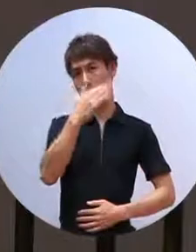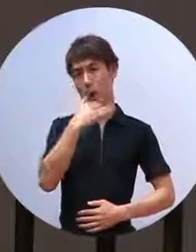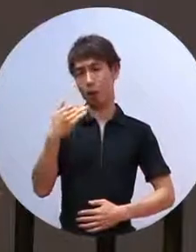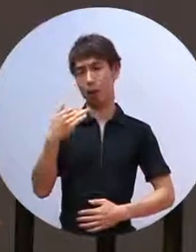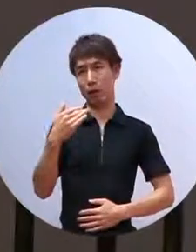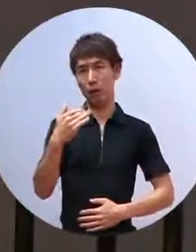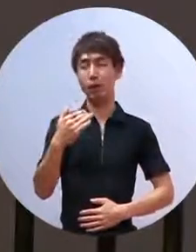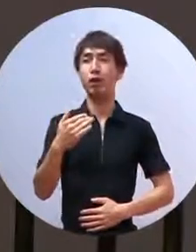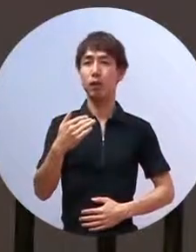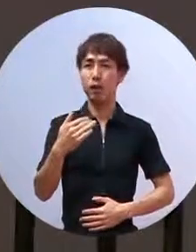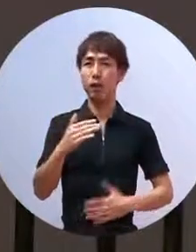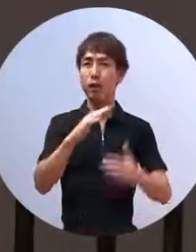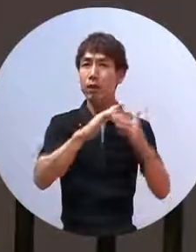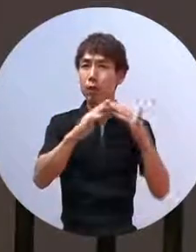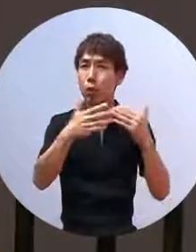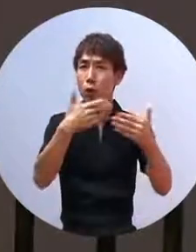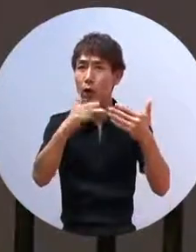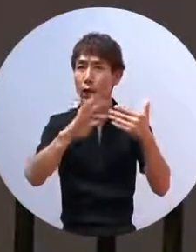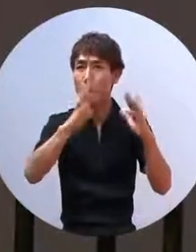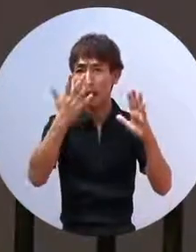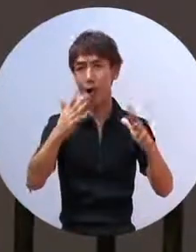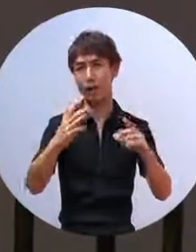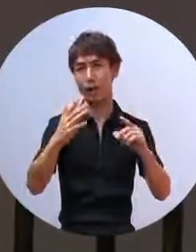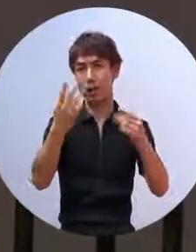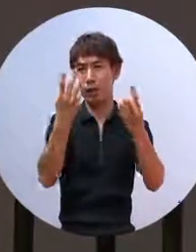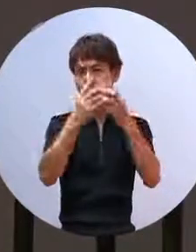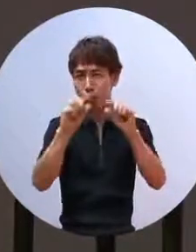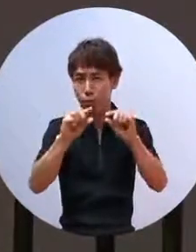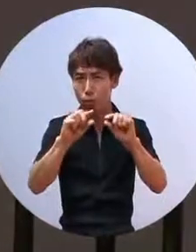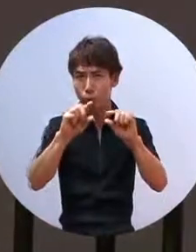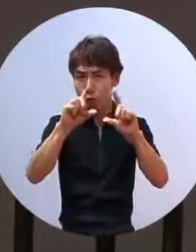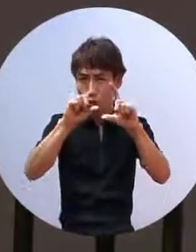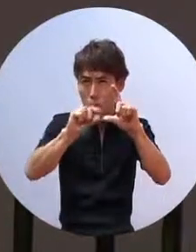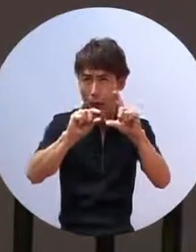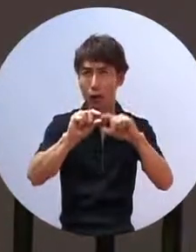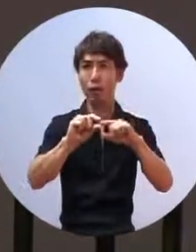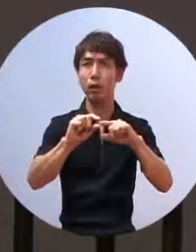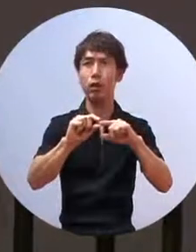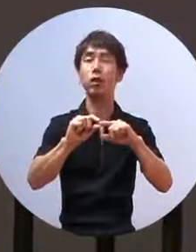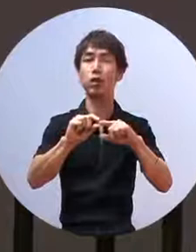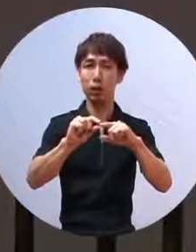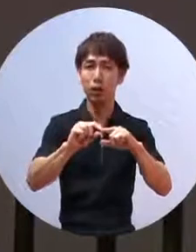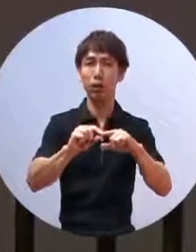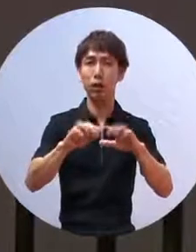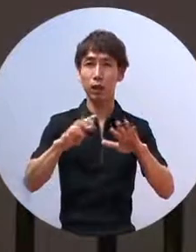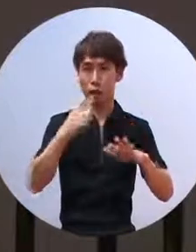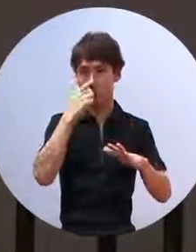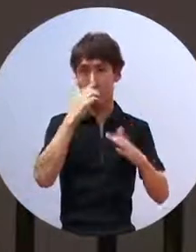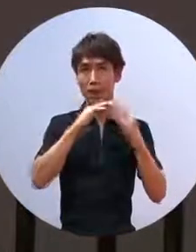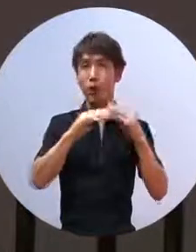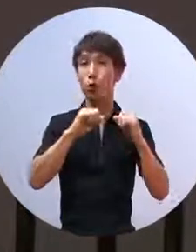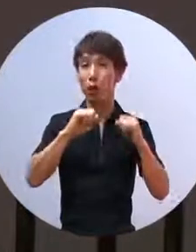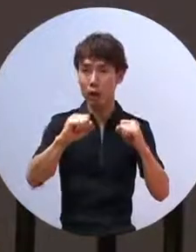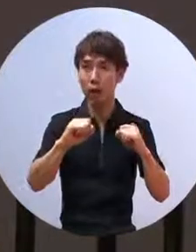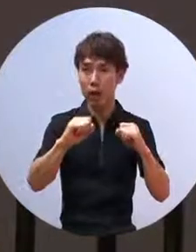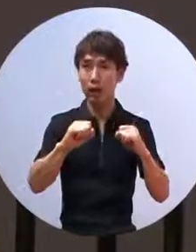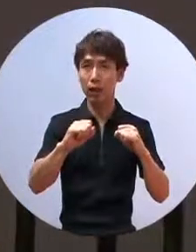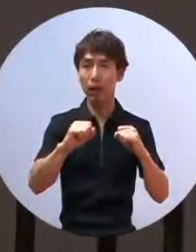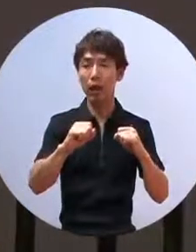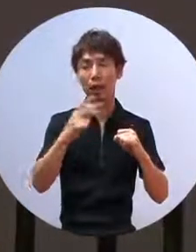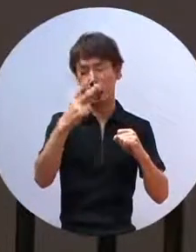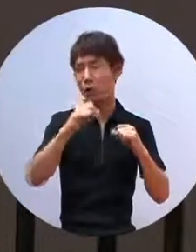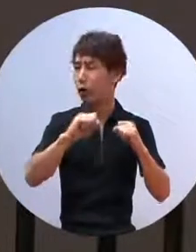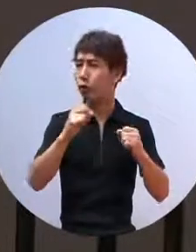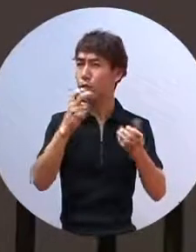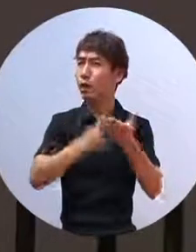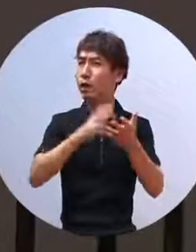今我々世代、戦争を実際知らない世代が多くいる中で、自分たちが戦争してですね、これは大変な